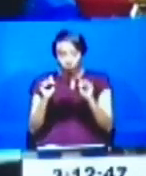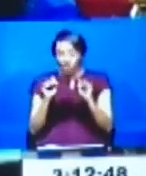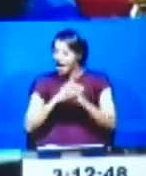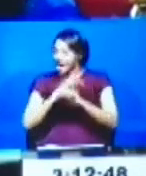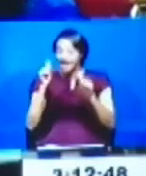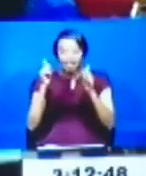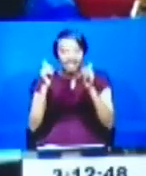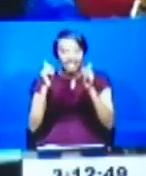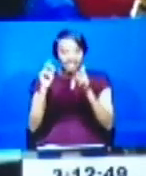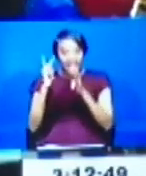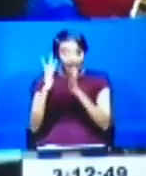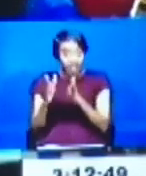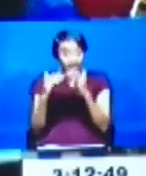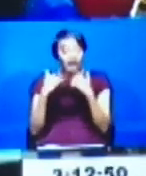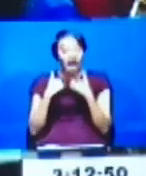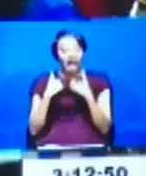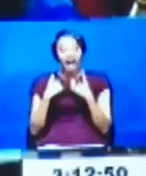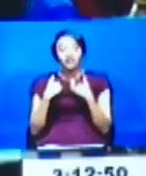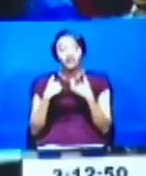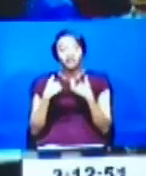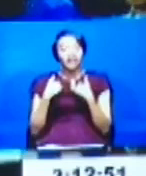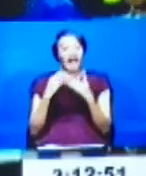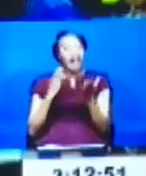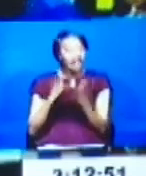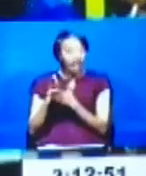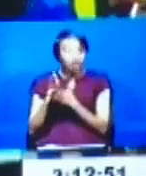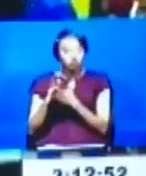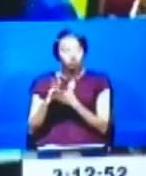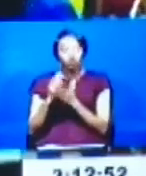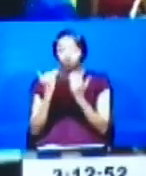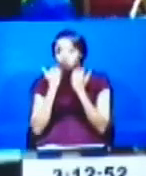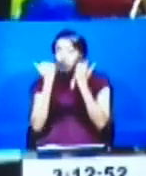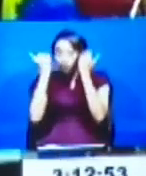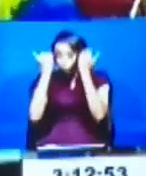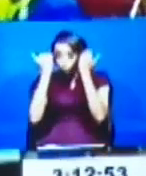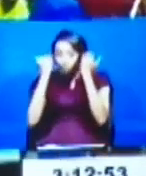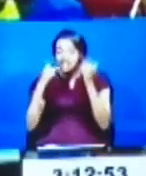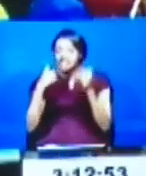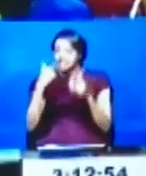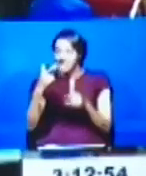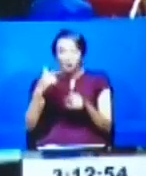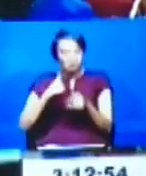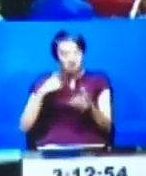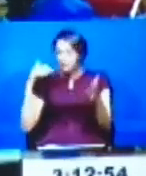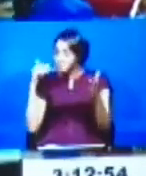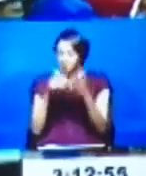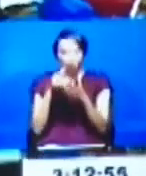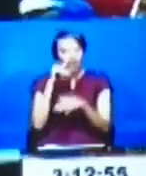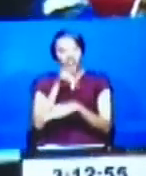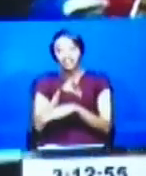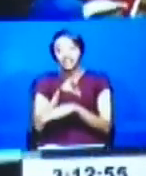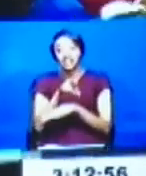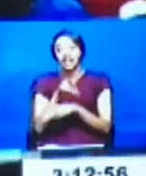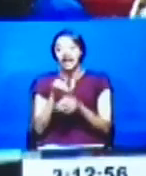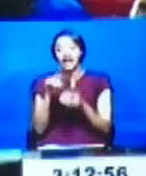evao ndozo lwaira bakikuyu bayinza babatunude mu nebagamba engeje tutaina mu candidate tetwagala kubeera part of this